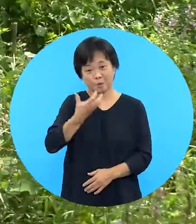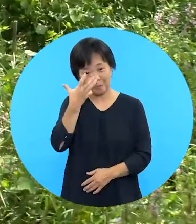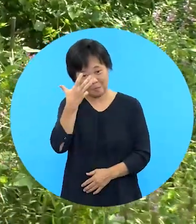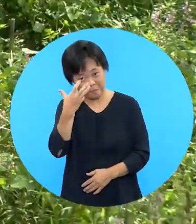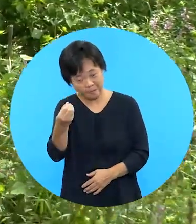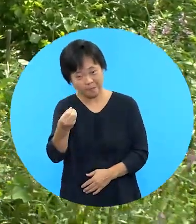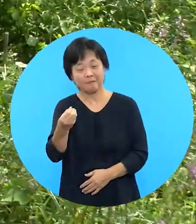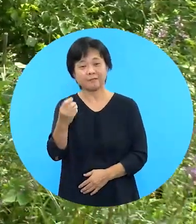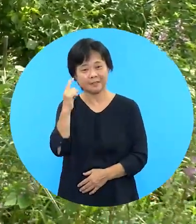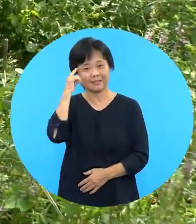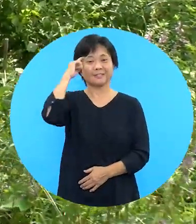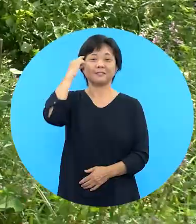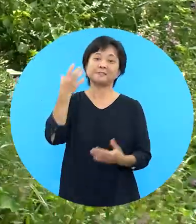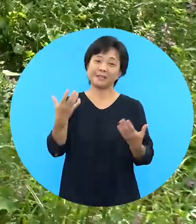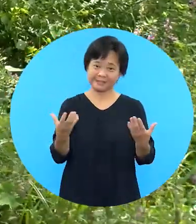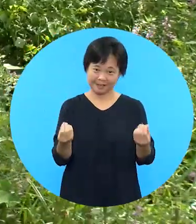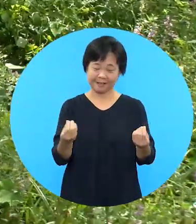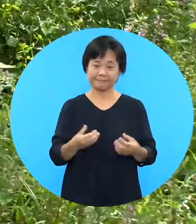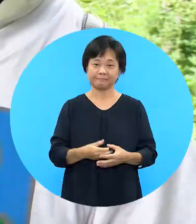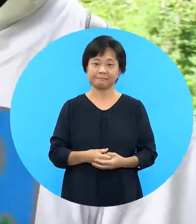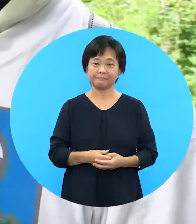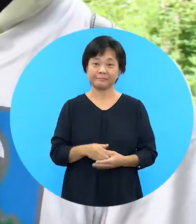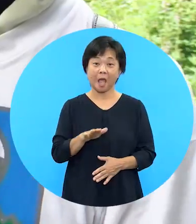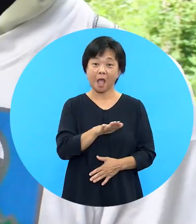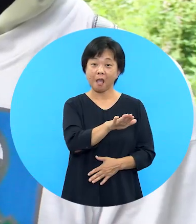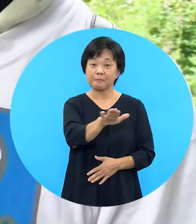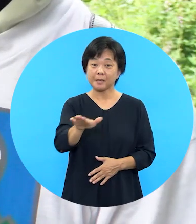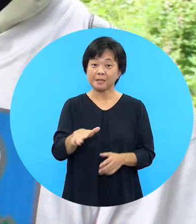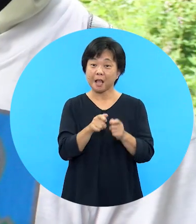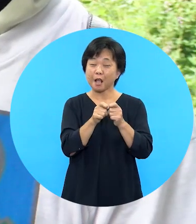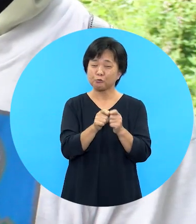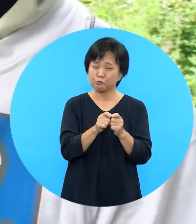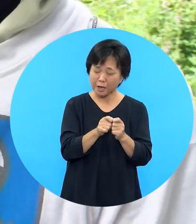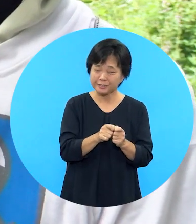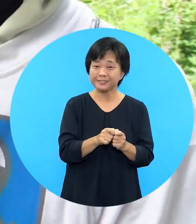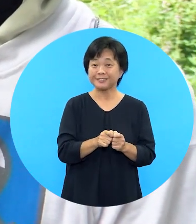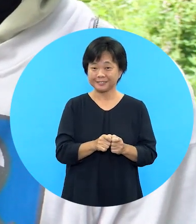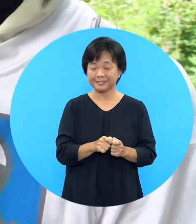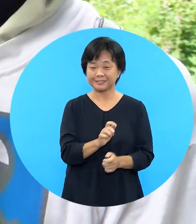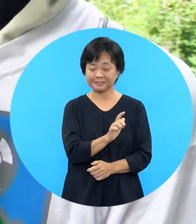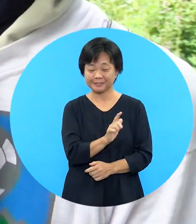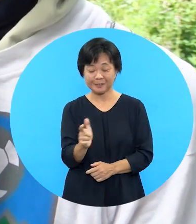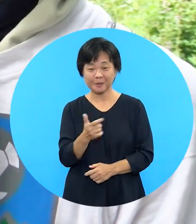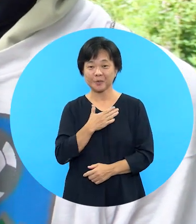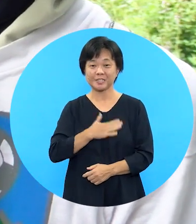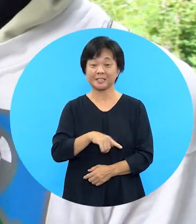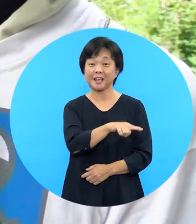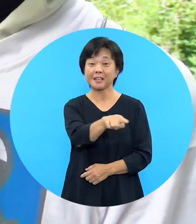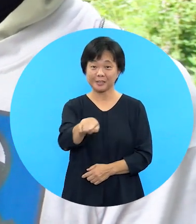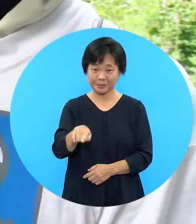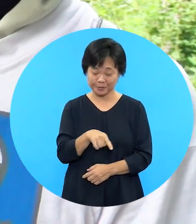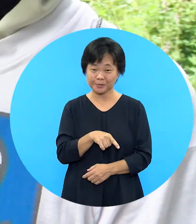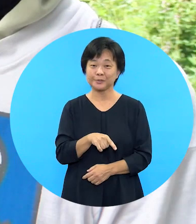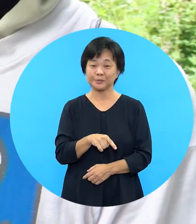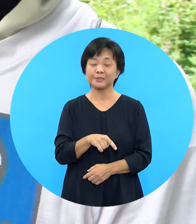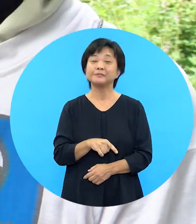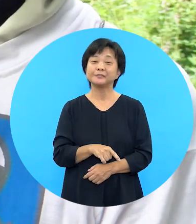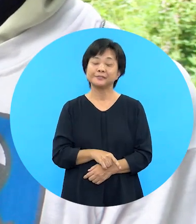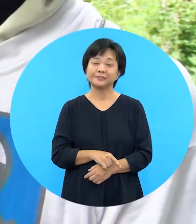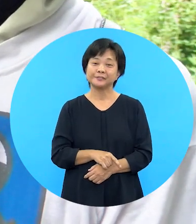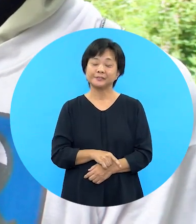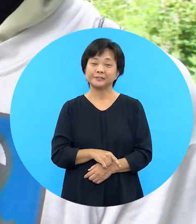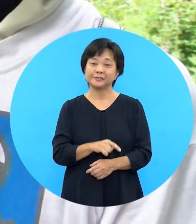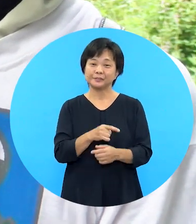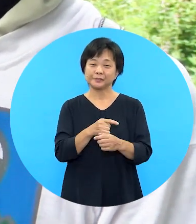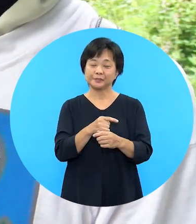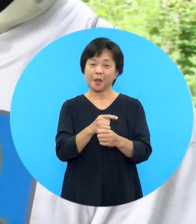ところに気づいてきたという感じですね。 皆さんが詳しいんです。鳥のこととか蝶のこととか虫のこ